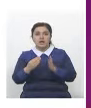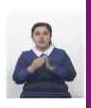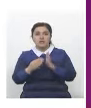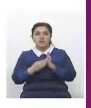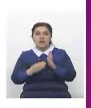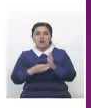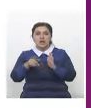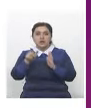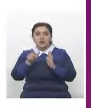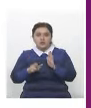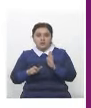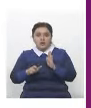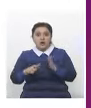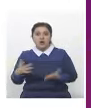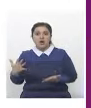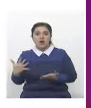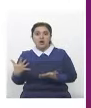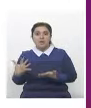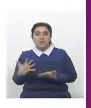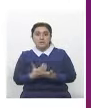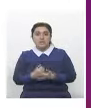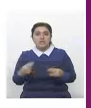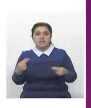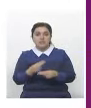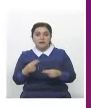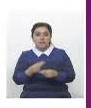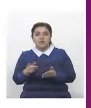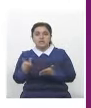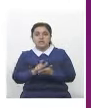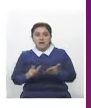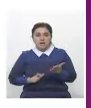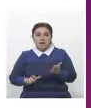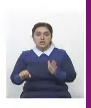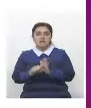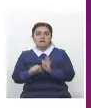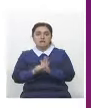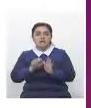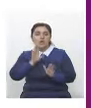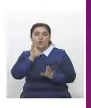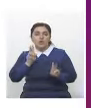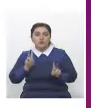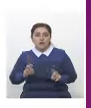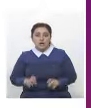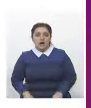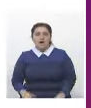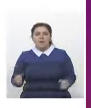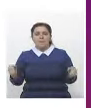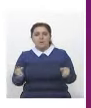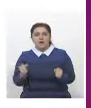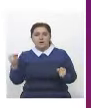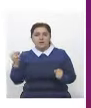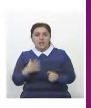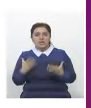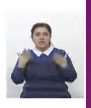тексту произведения. Определите тему стихотворения «Зимнее утро». Мороз